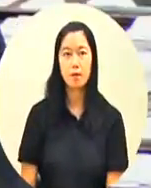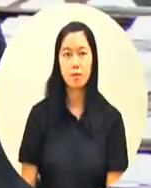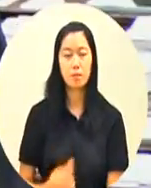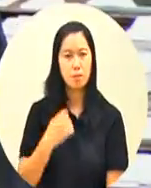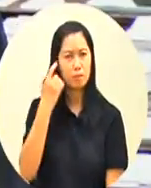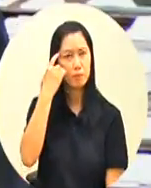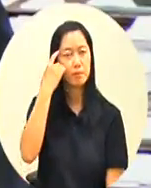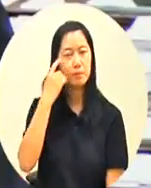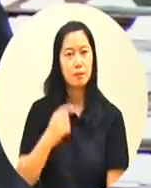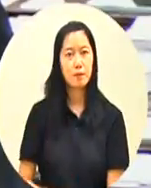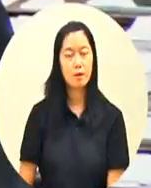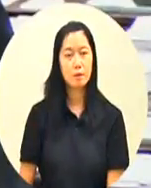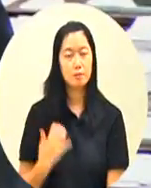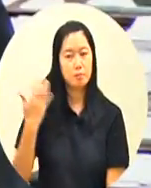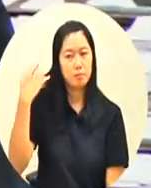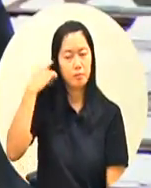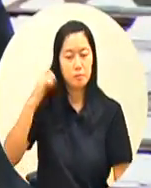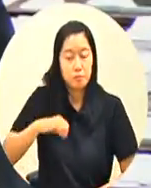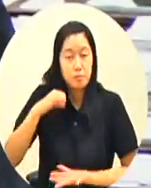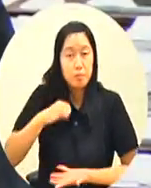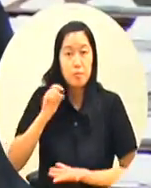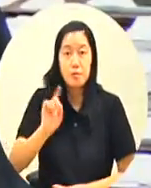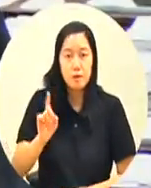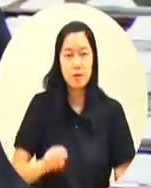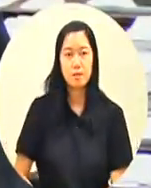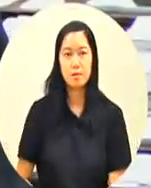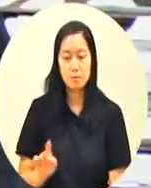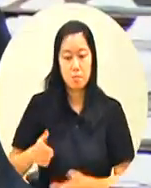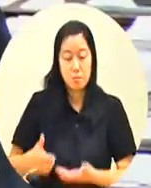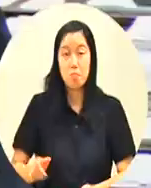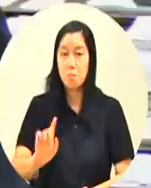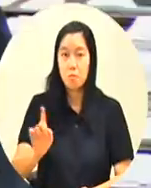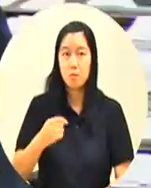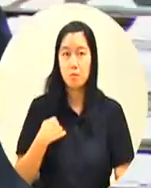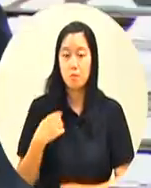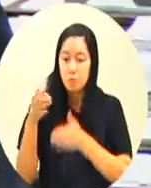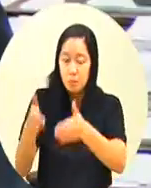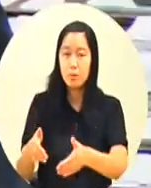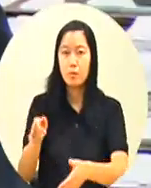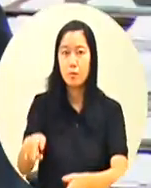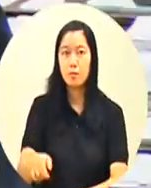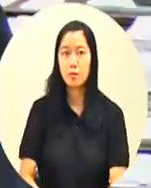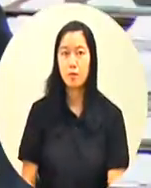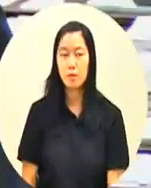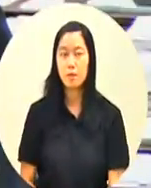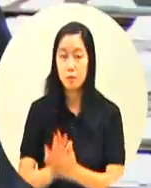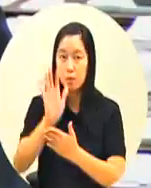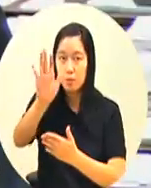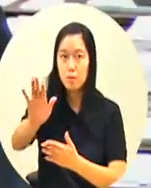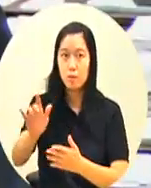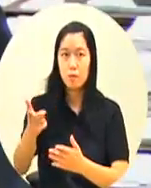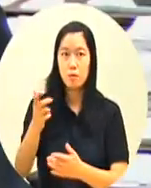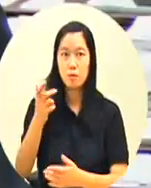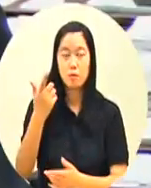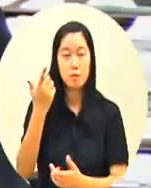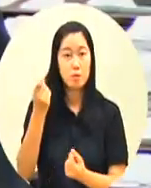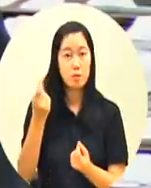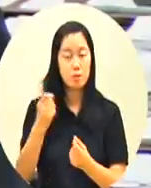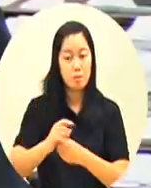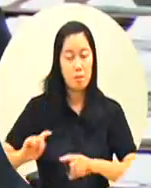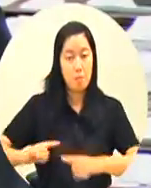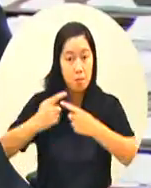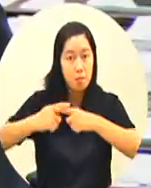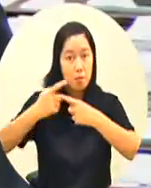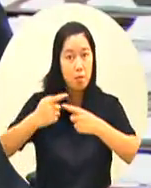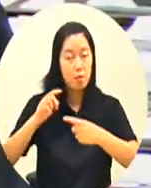说，其实当时我们也很担心，就是重点是大家都放在这一条，在将来在打宪法官司的时候，很可能因为这一